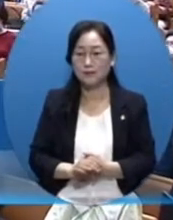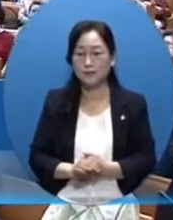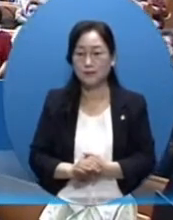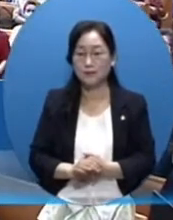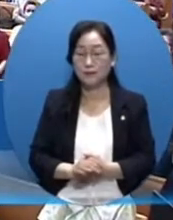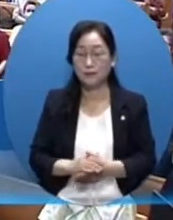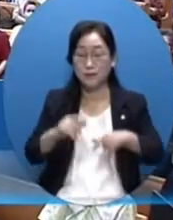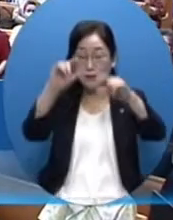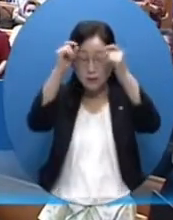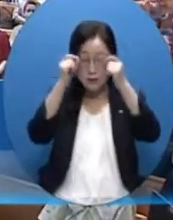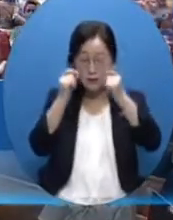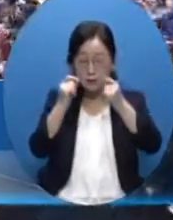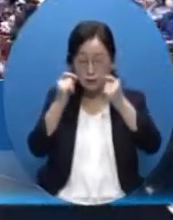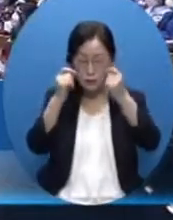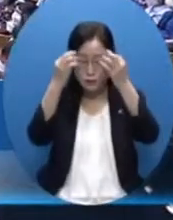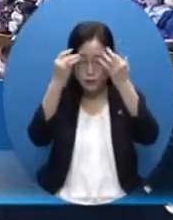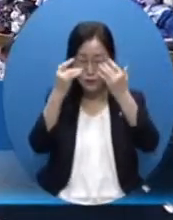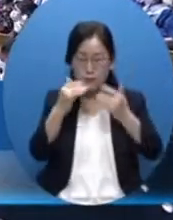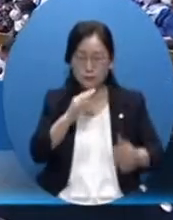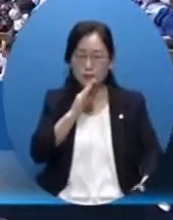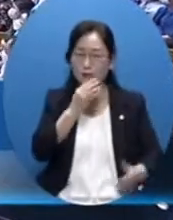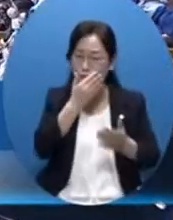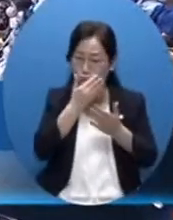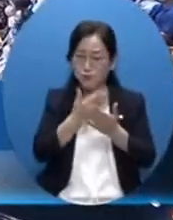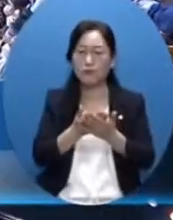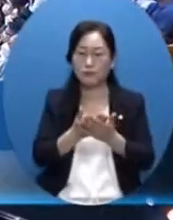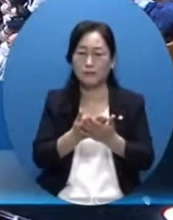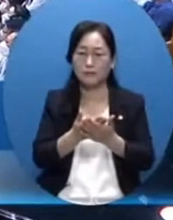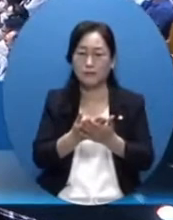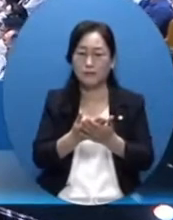눈물은 참으로 귀한 것입니다